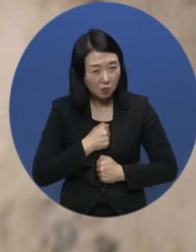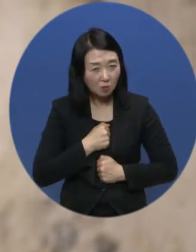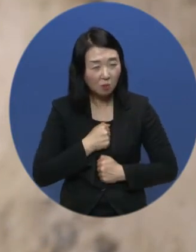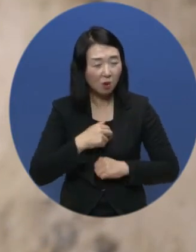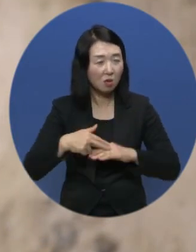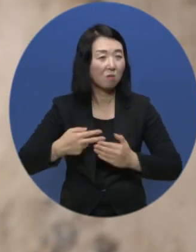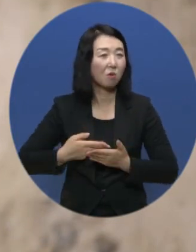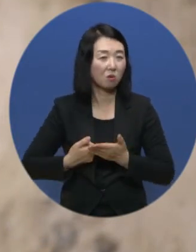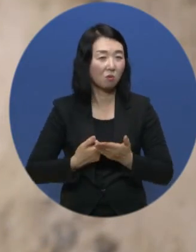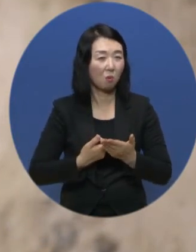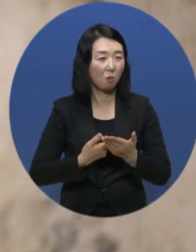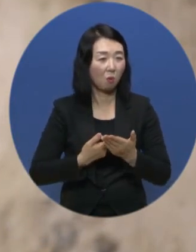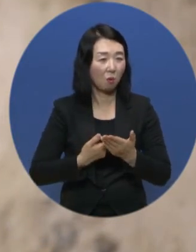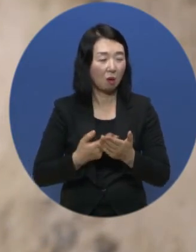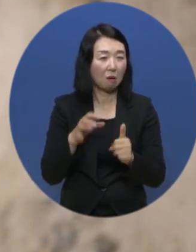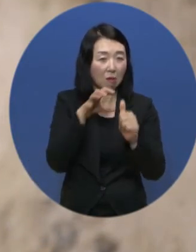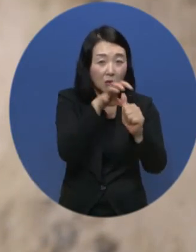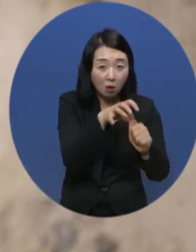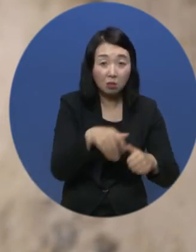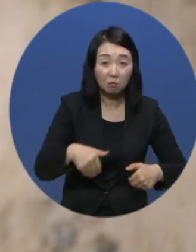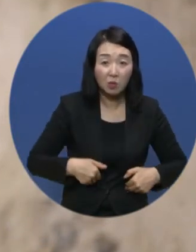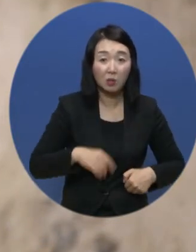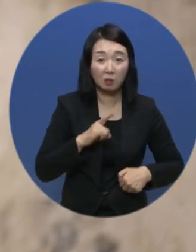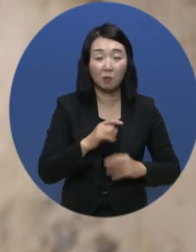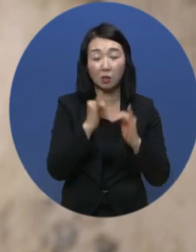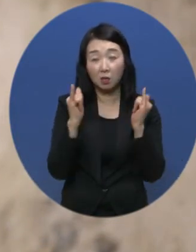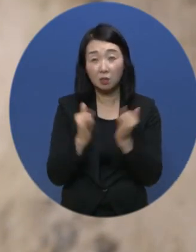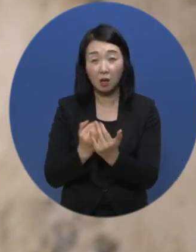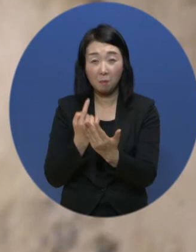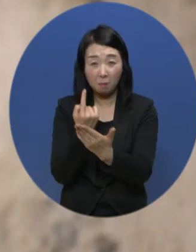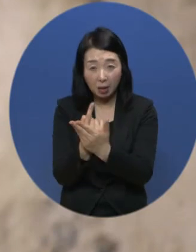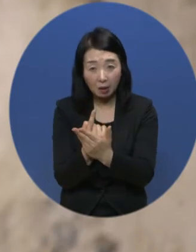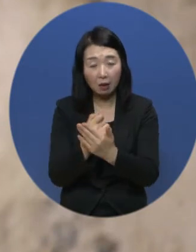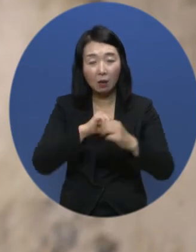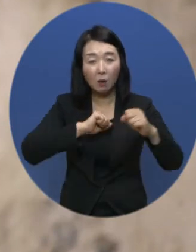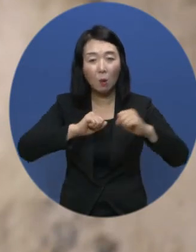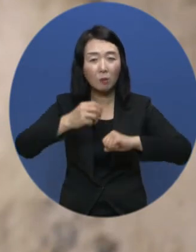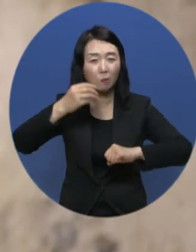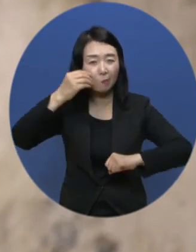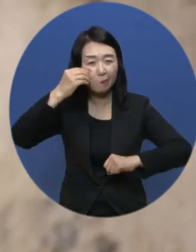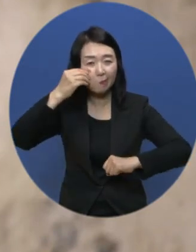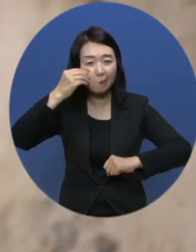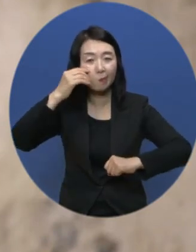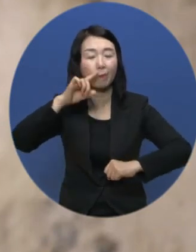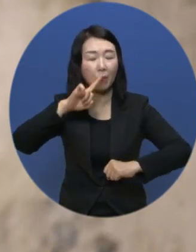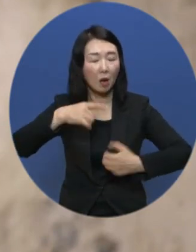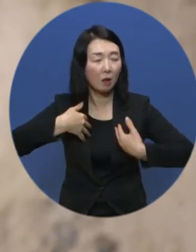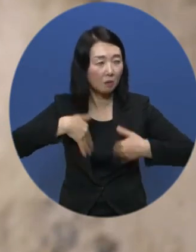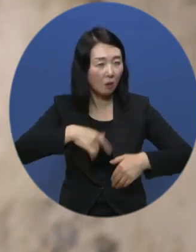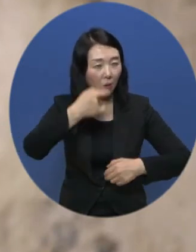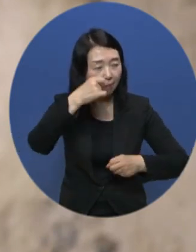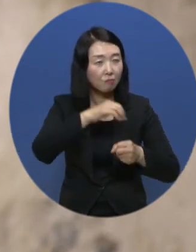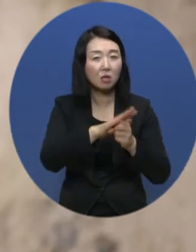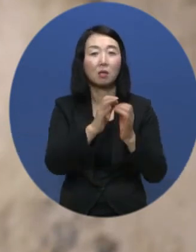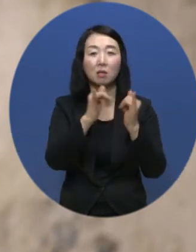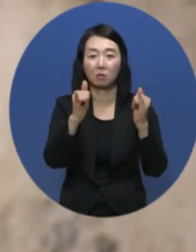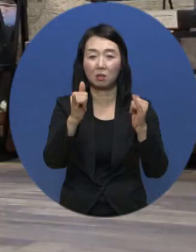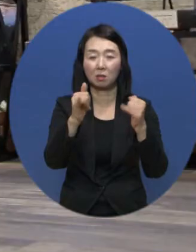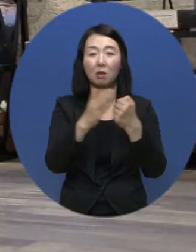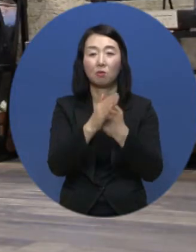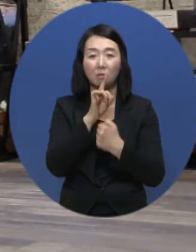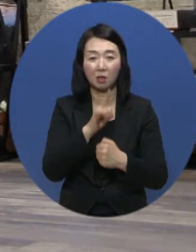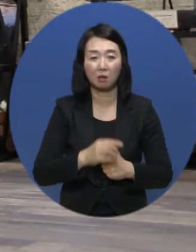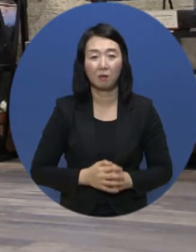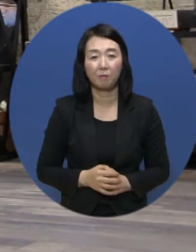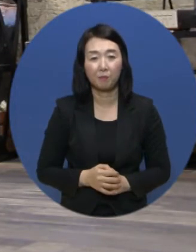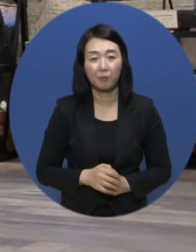한다. 사회에 나와야 아무 활동도 할 수 없는 나약하고 불쌍한 존재들이기 때문이다.